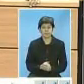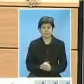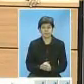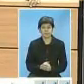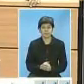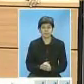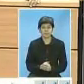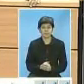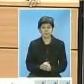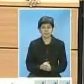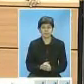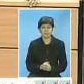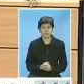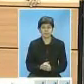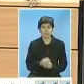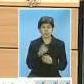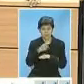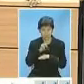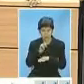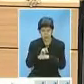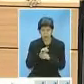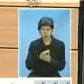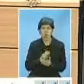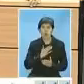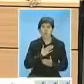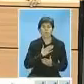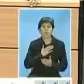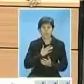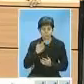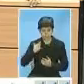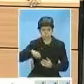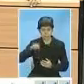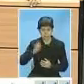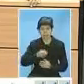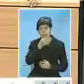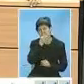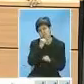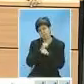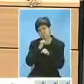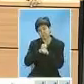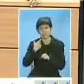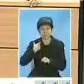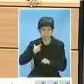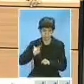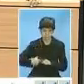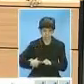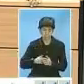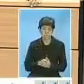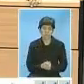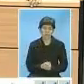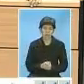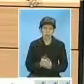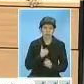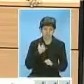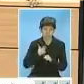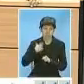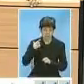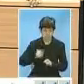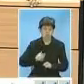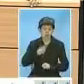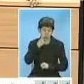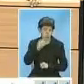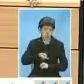ท่านประธานครับก็ผมเองนั้นเป็นทนายความประกอบอาชีพเป็นทนายความและก็ยังเป็นทนายความ